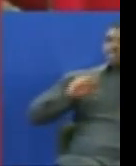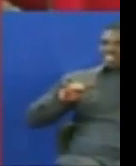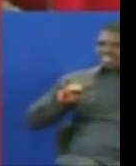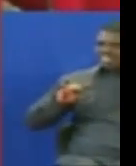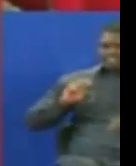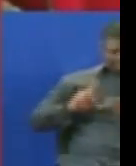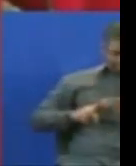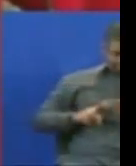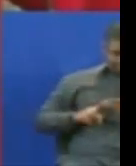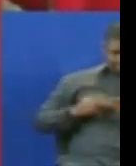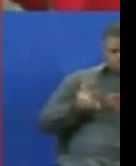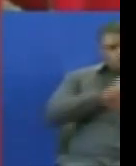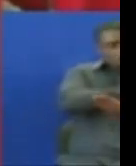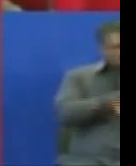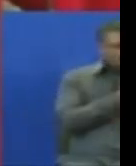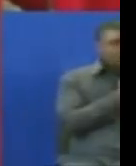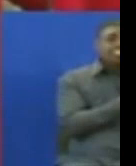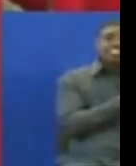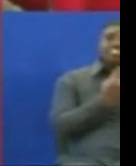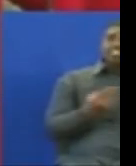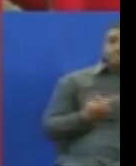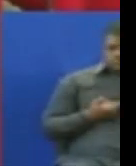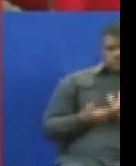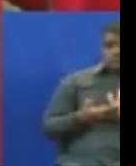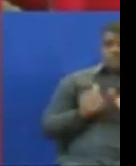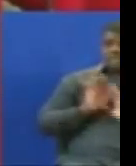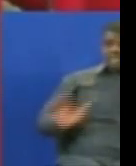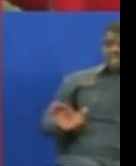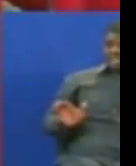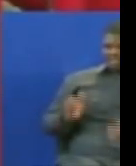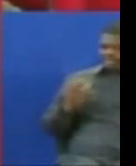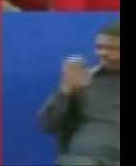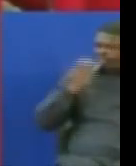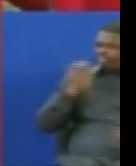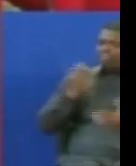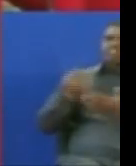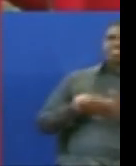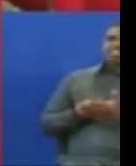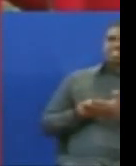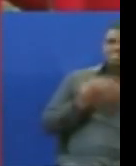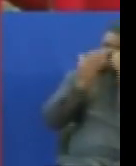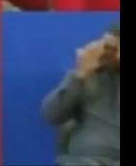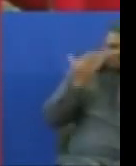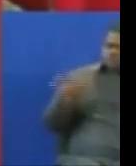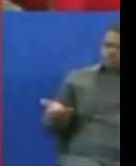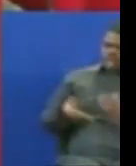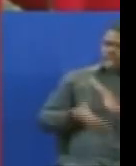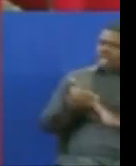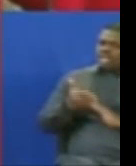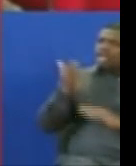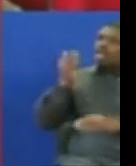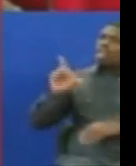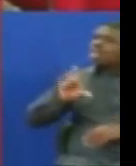ukurasa wa 22 umeonyesha tu kwamba hela zinatafutwa. Sijui lini mtajenga, na wao wananchi wa mkoa wa